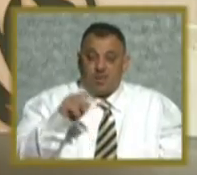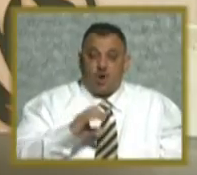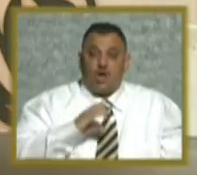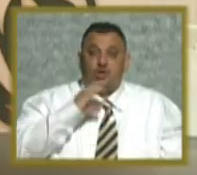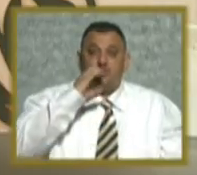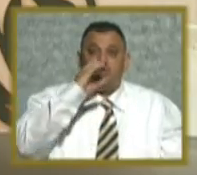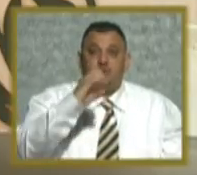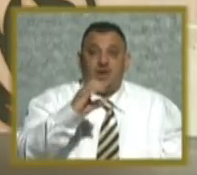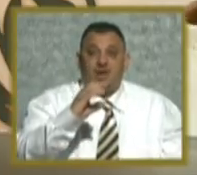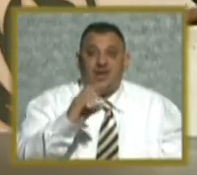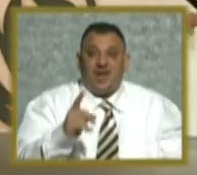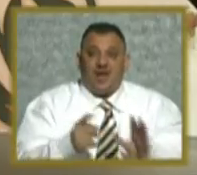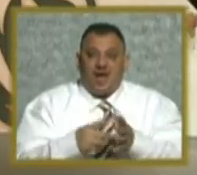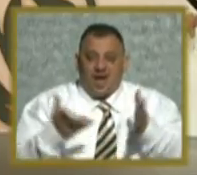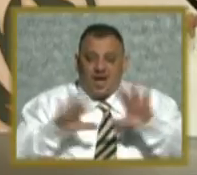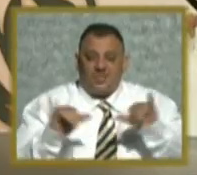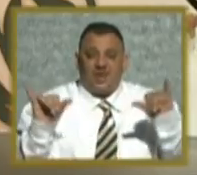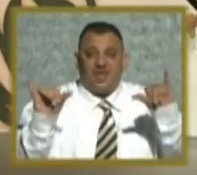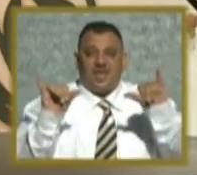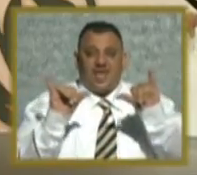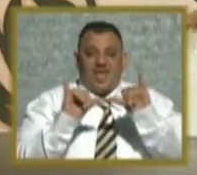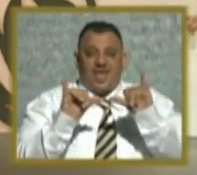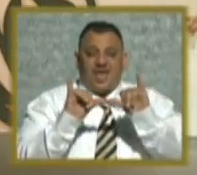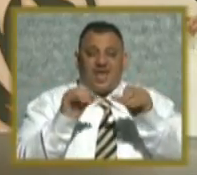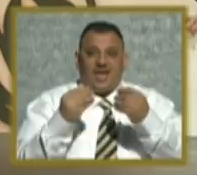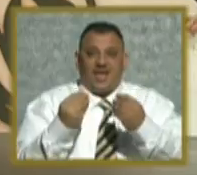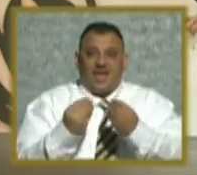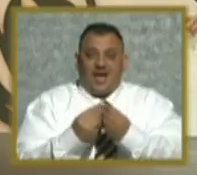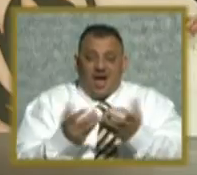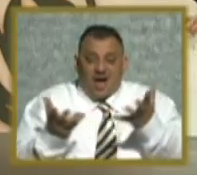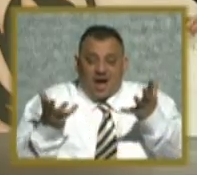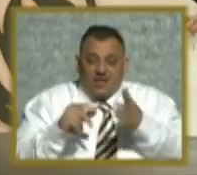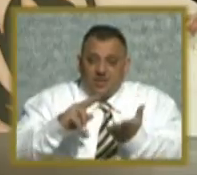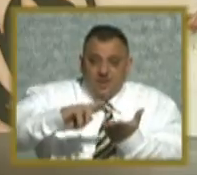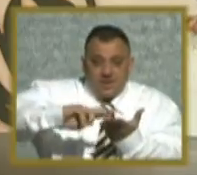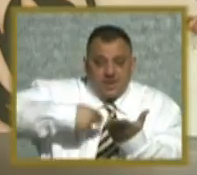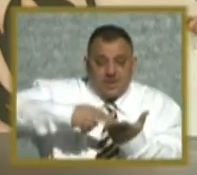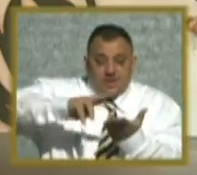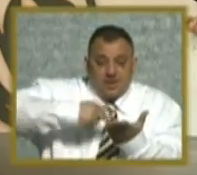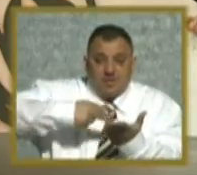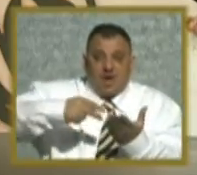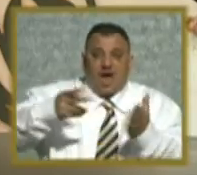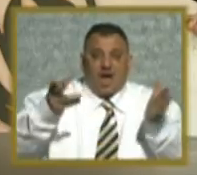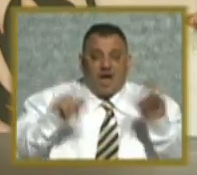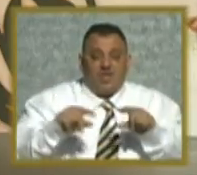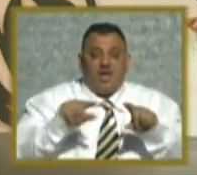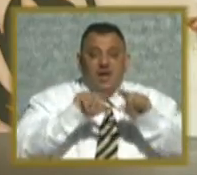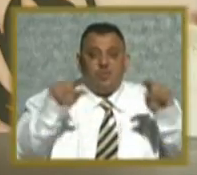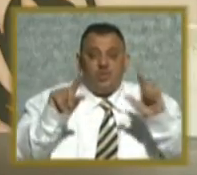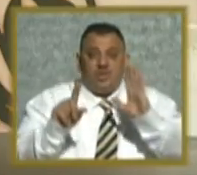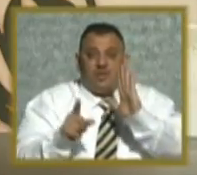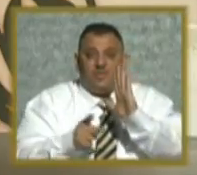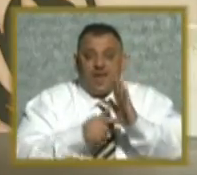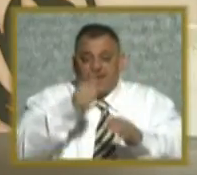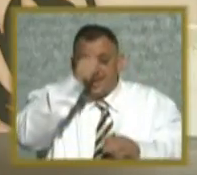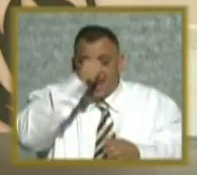هذه الأسئلة لأنها كثيرة، وأيضا أسئلة البريد الإلكتروني لأن كثير من المتصلين والمواصلين يعني يعتبون علينا